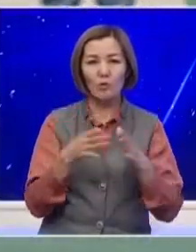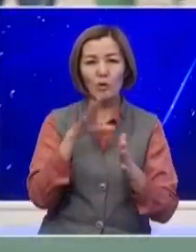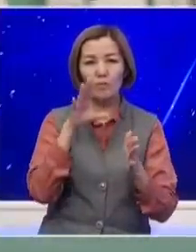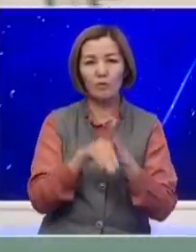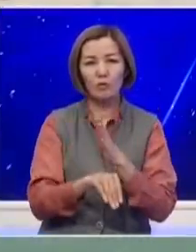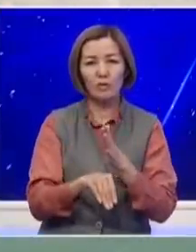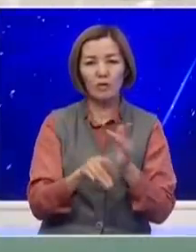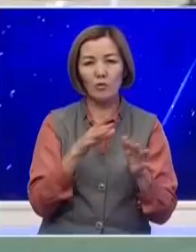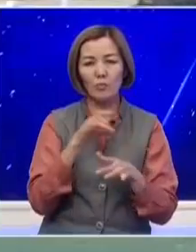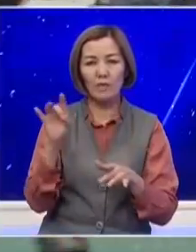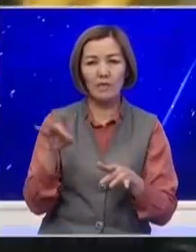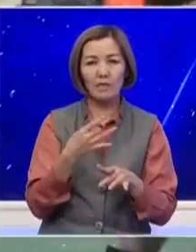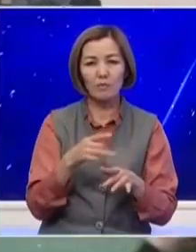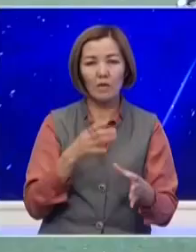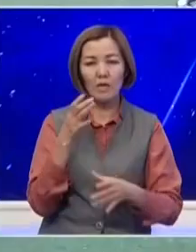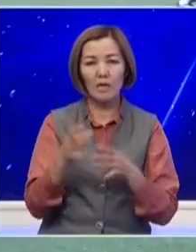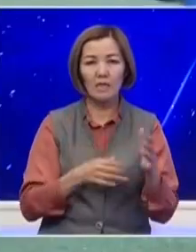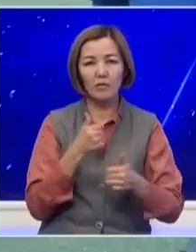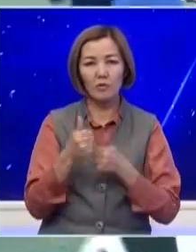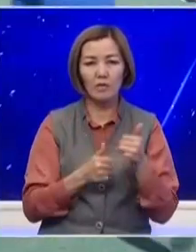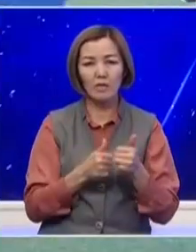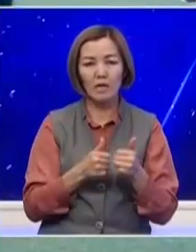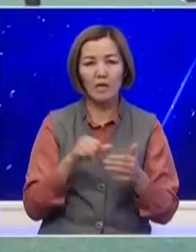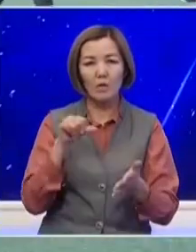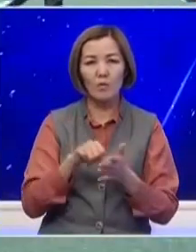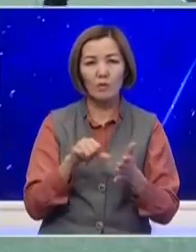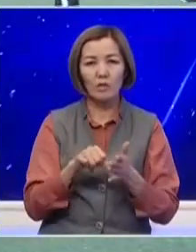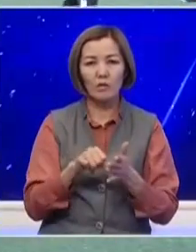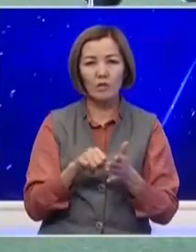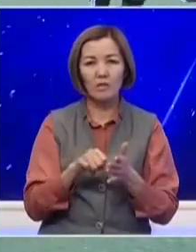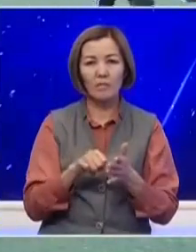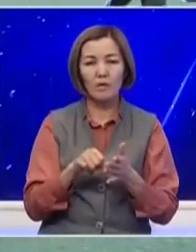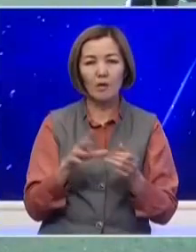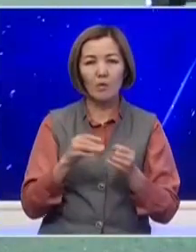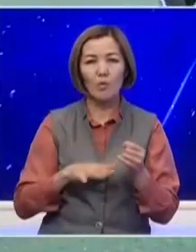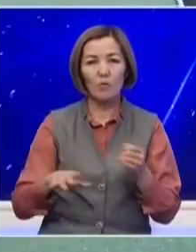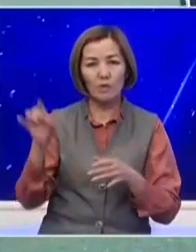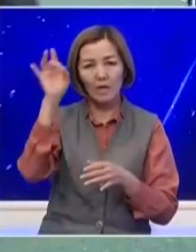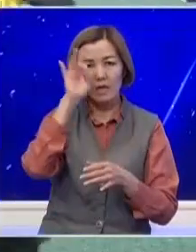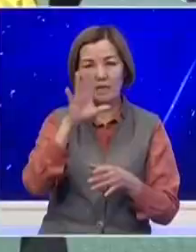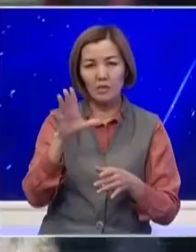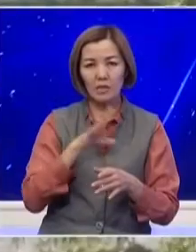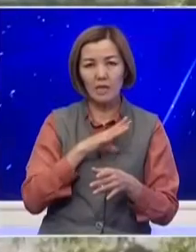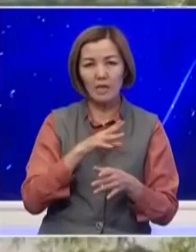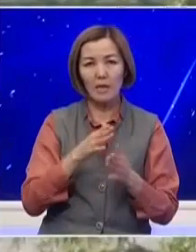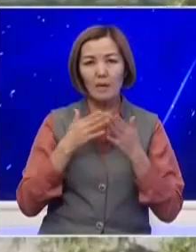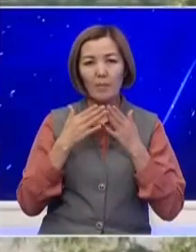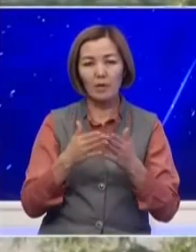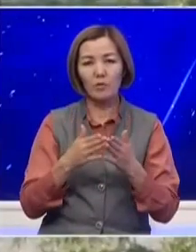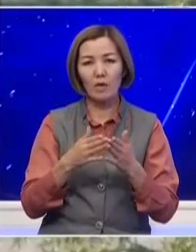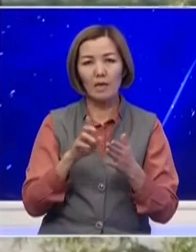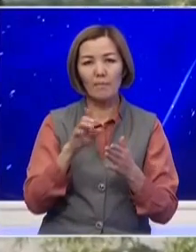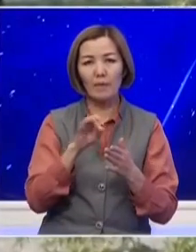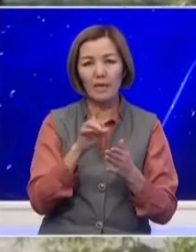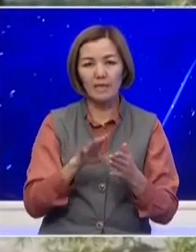мүшесі. Талай республикалық, халықаралық додаларда өнер көрсетіп, өңір атағын шығарып жүр. Португалия,